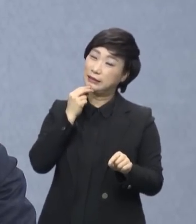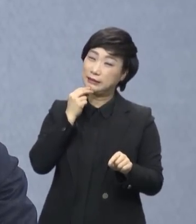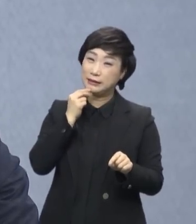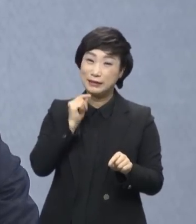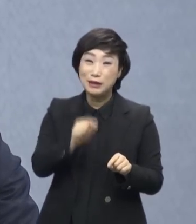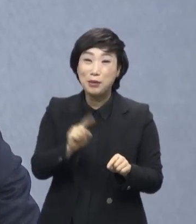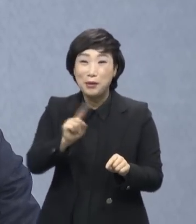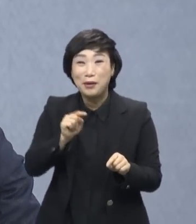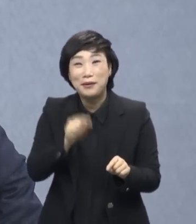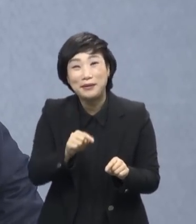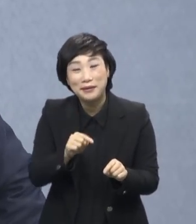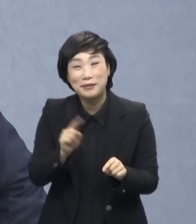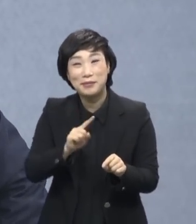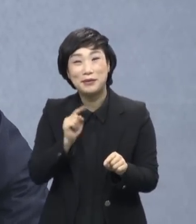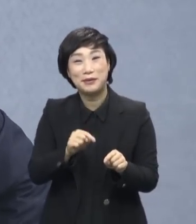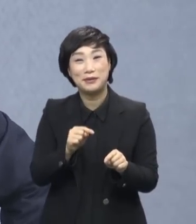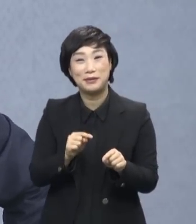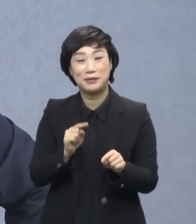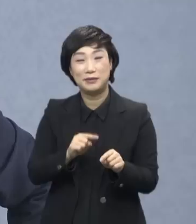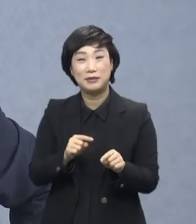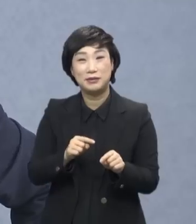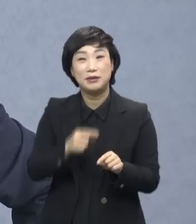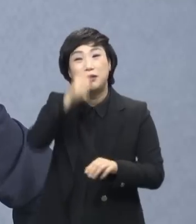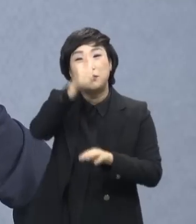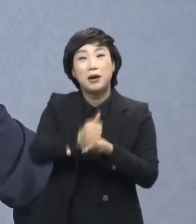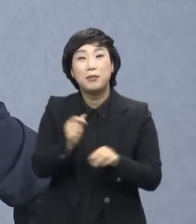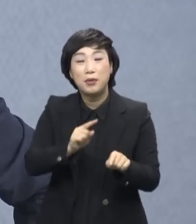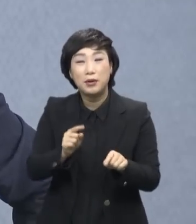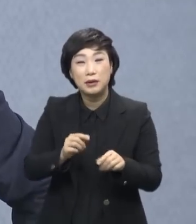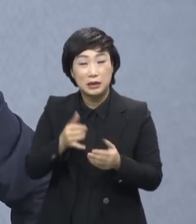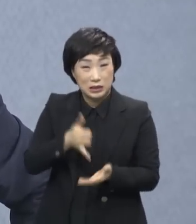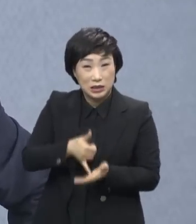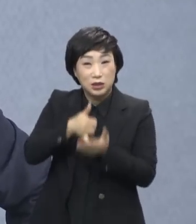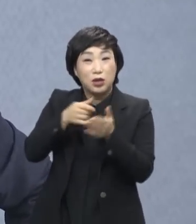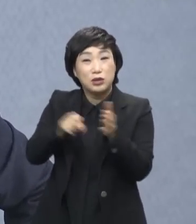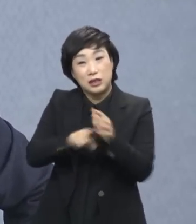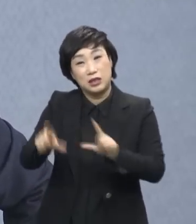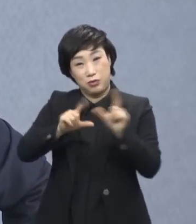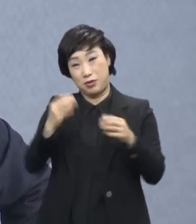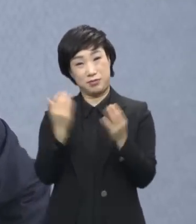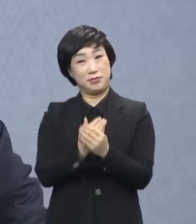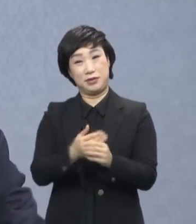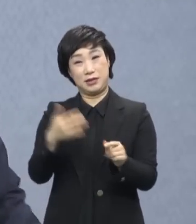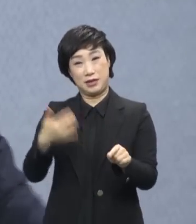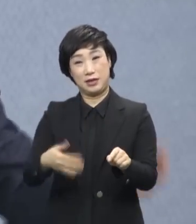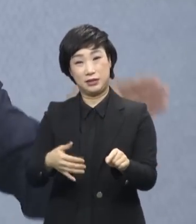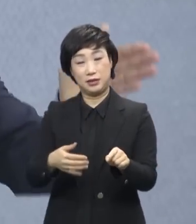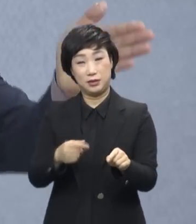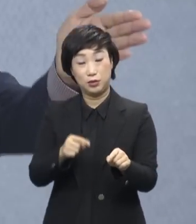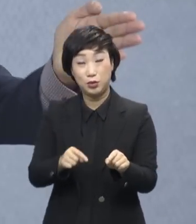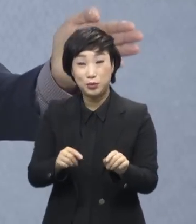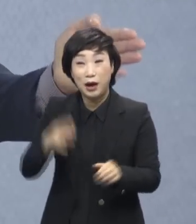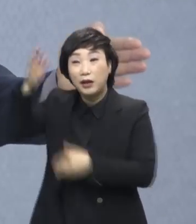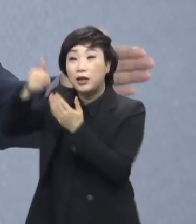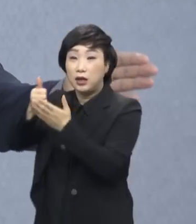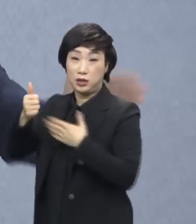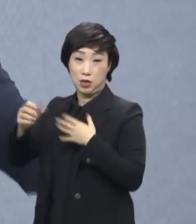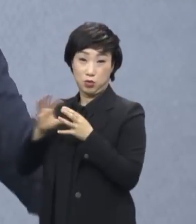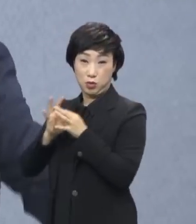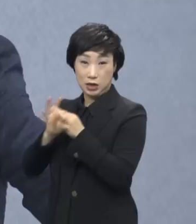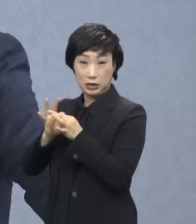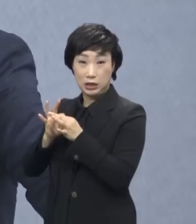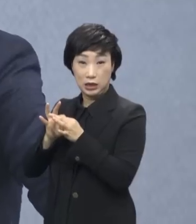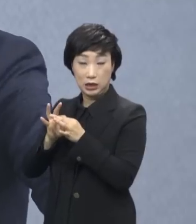이게 뭐이 되느냐? 완벽한 인격적 신앙생활이 아니야. 그럼 하나님과 나와의 관계